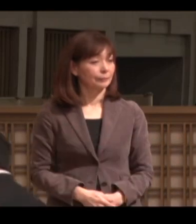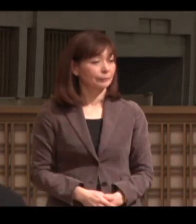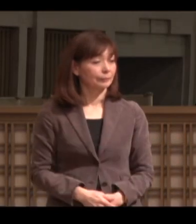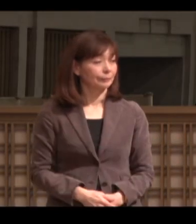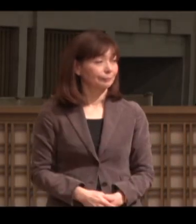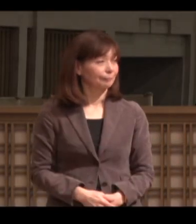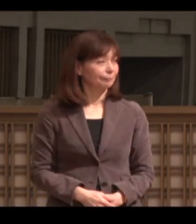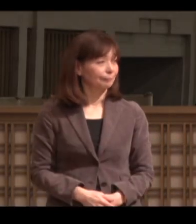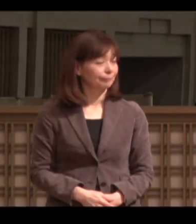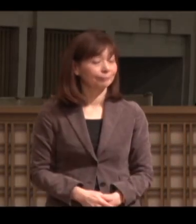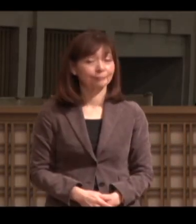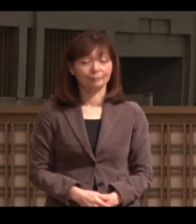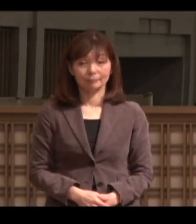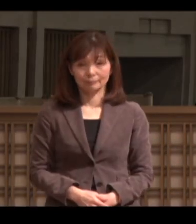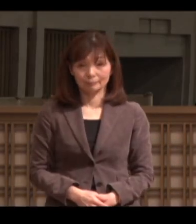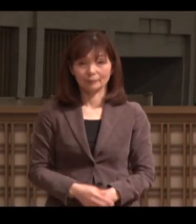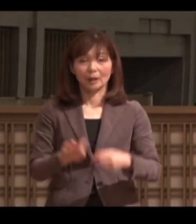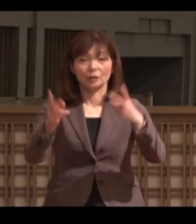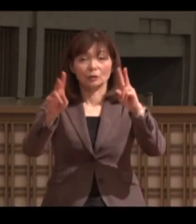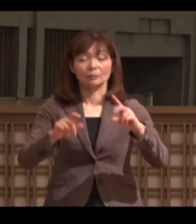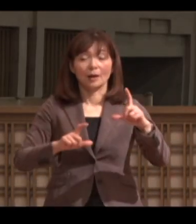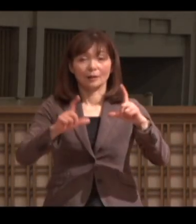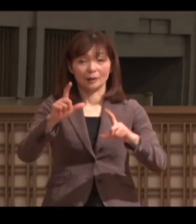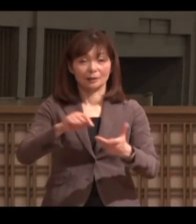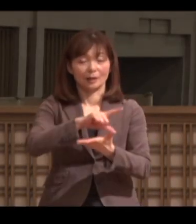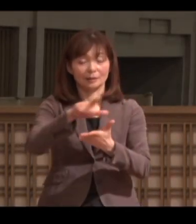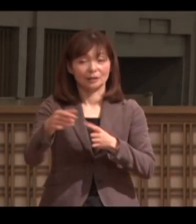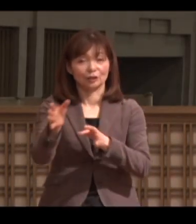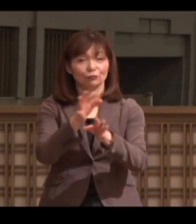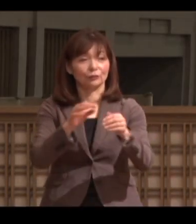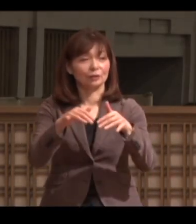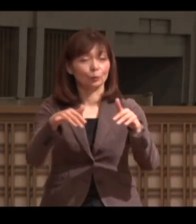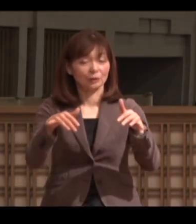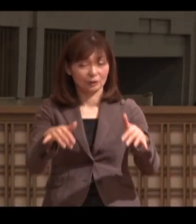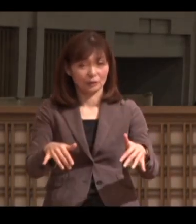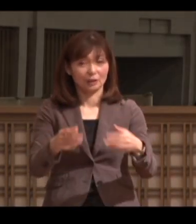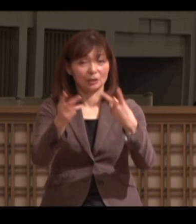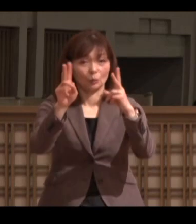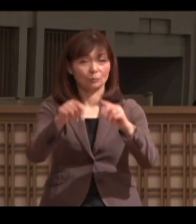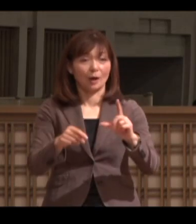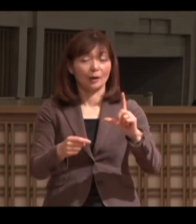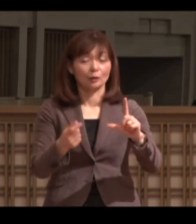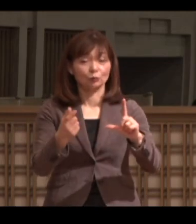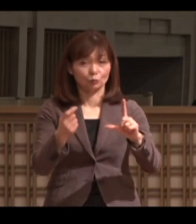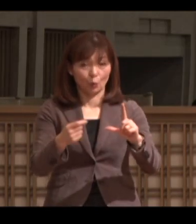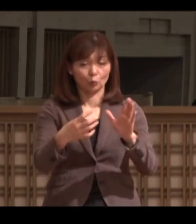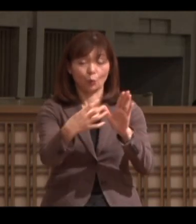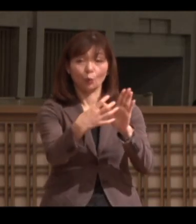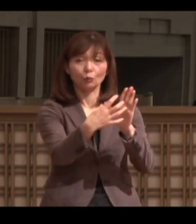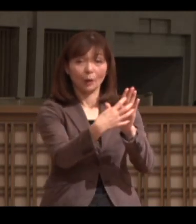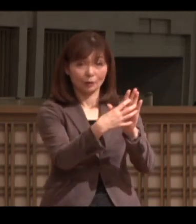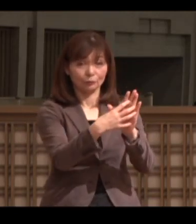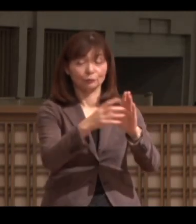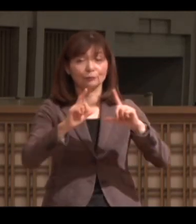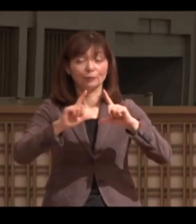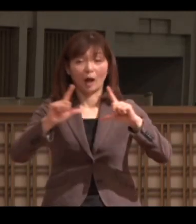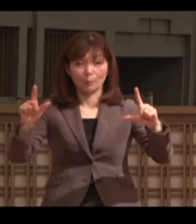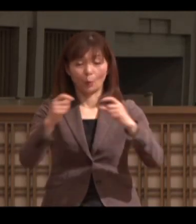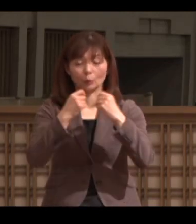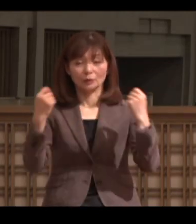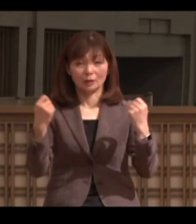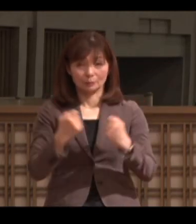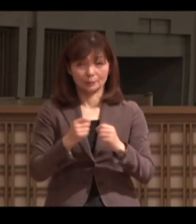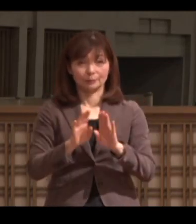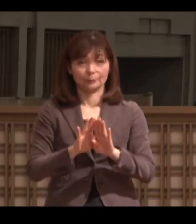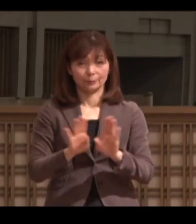くださいそれでは広島型地域運営組織広島エルモのロゴマーク発表セレモニーを行い